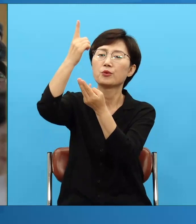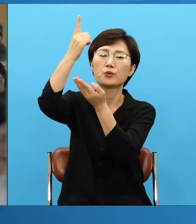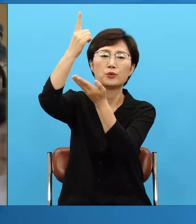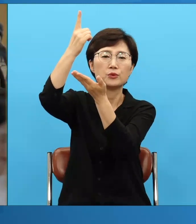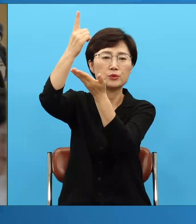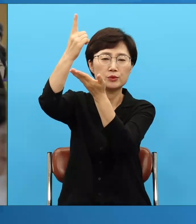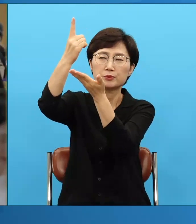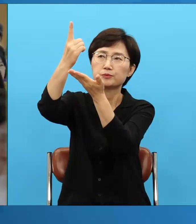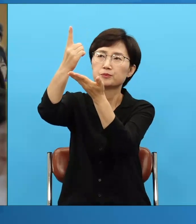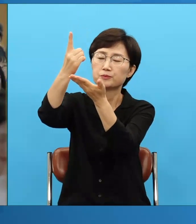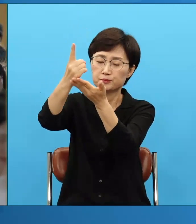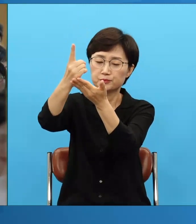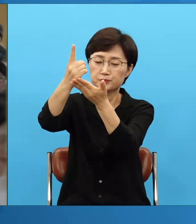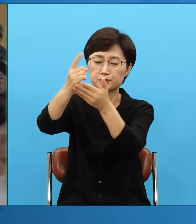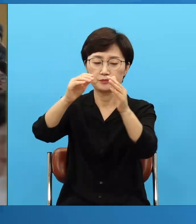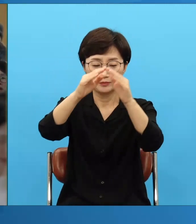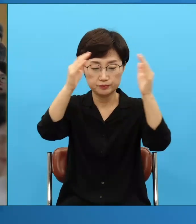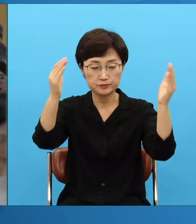참되신